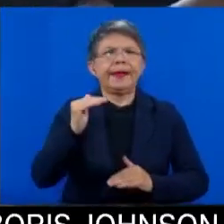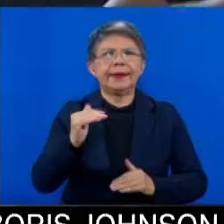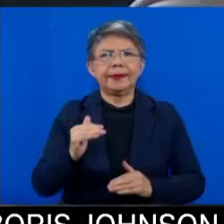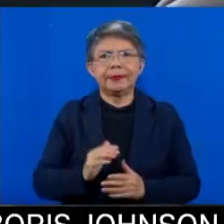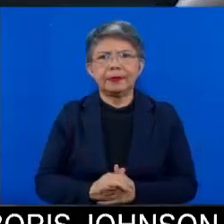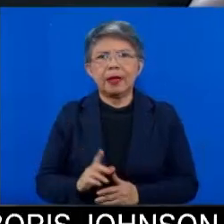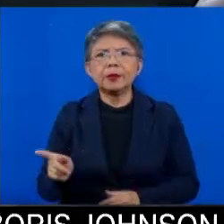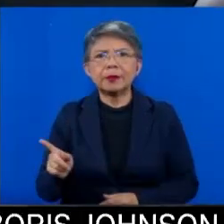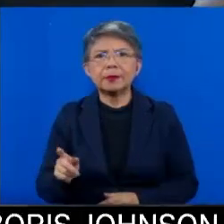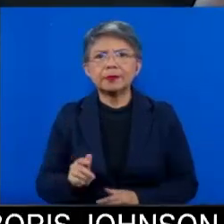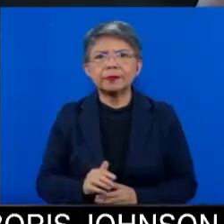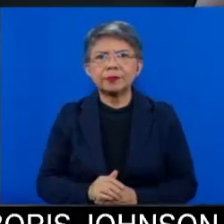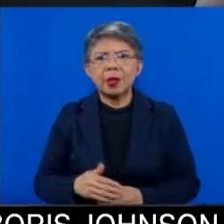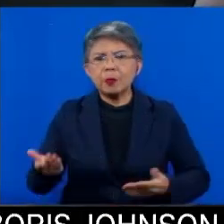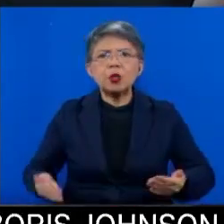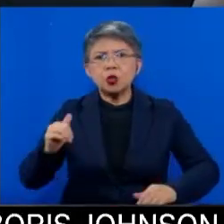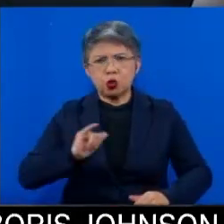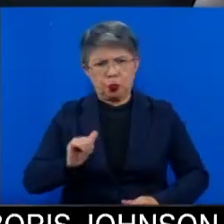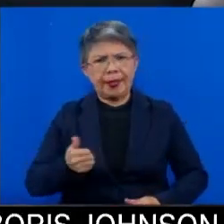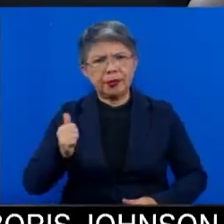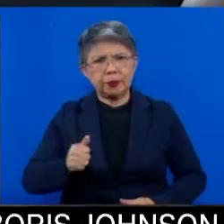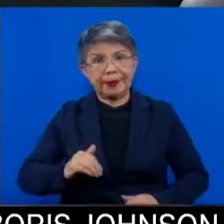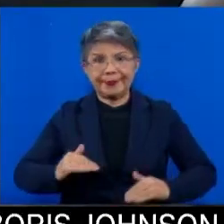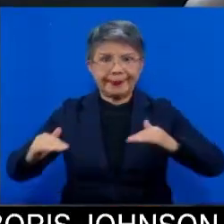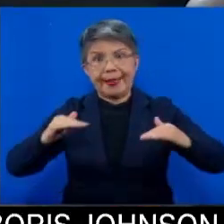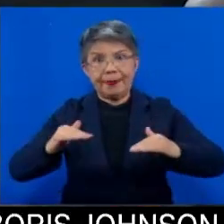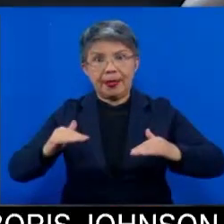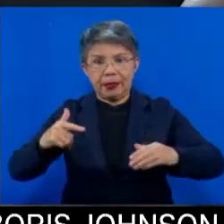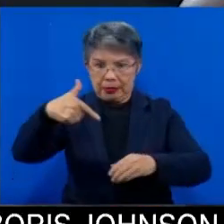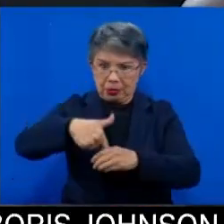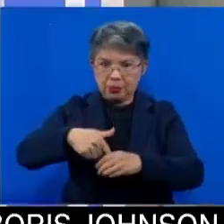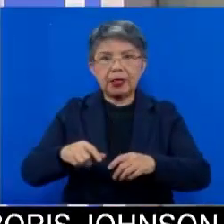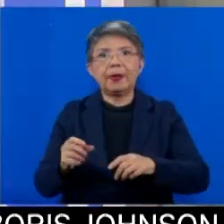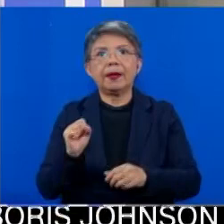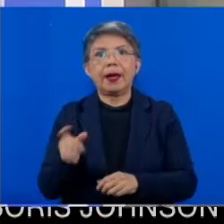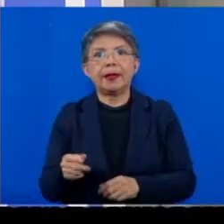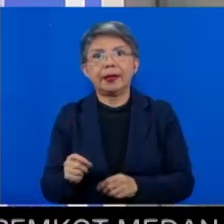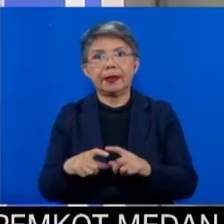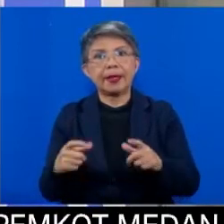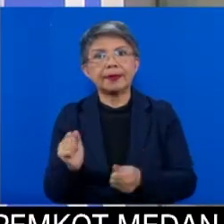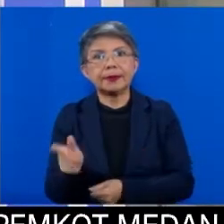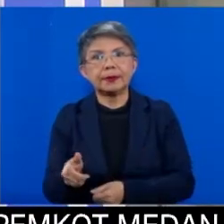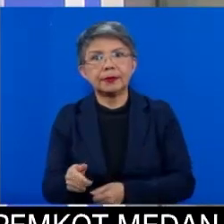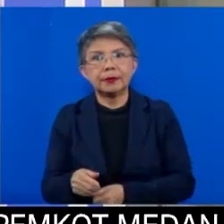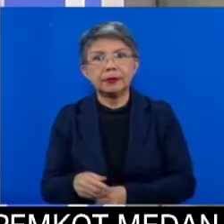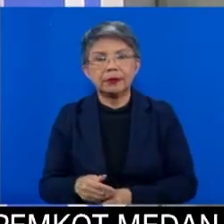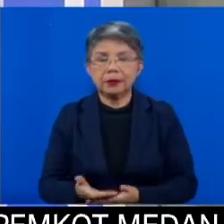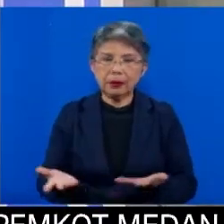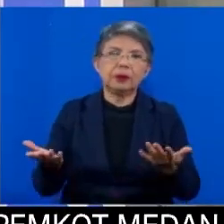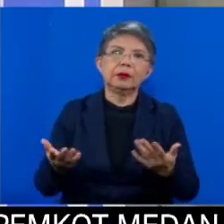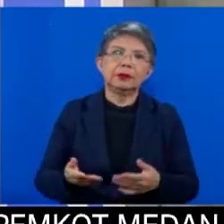untuk seimbangan lah dari BBM dan tarifnya itu. 10 ya, kalau bisa 30 ya